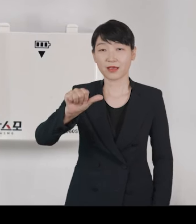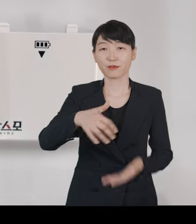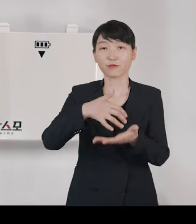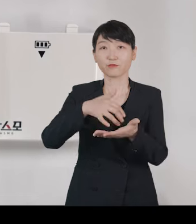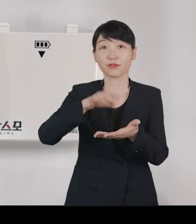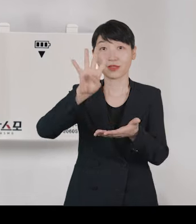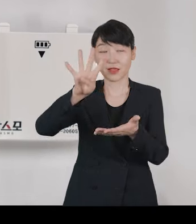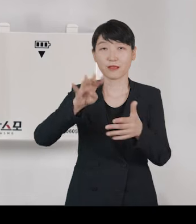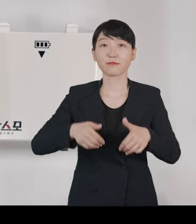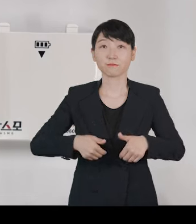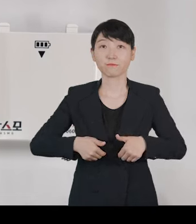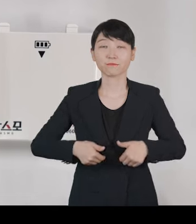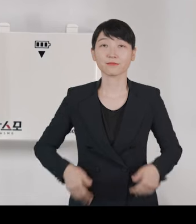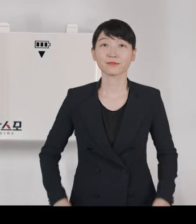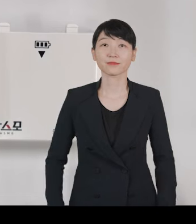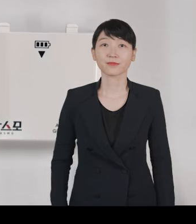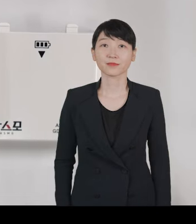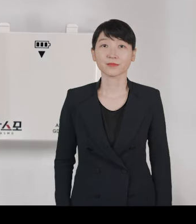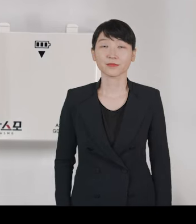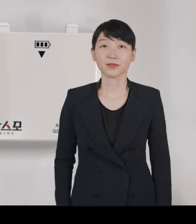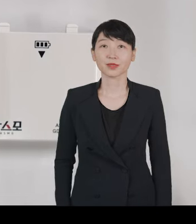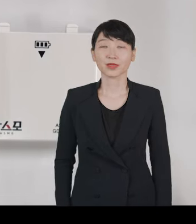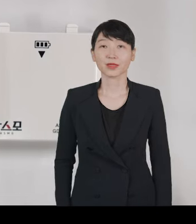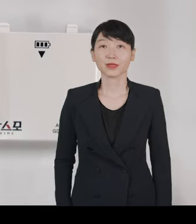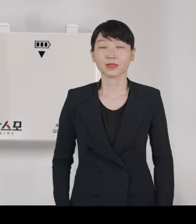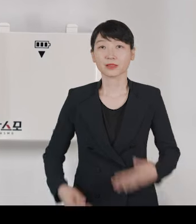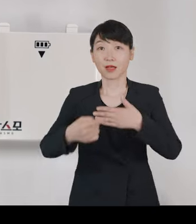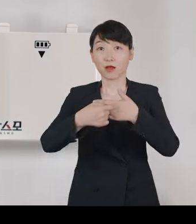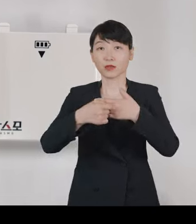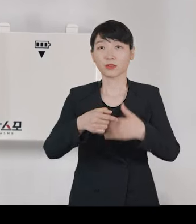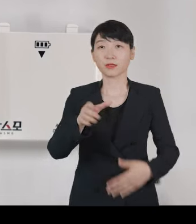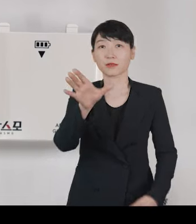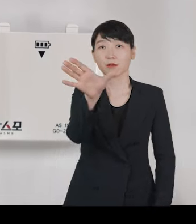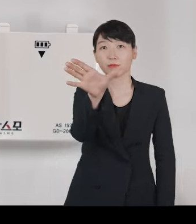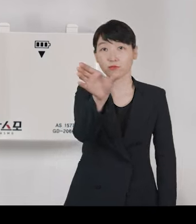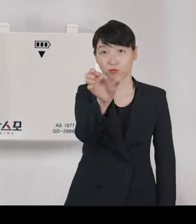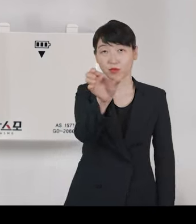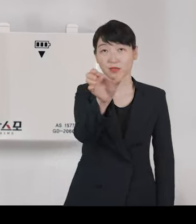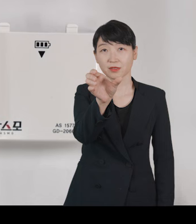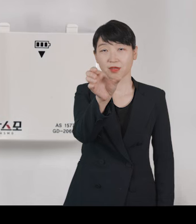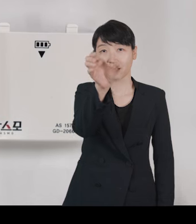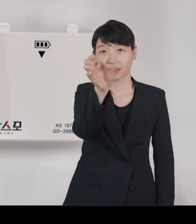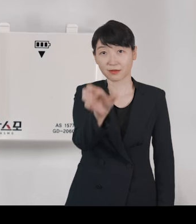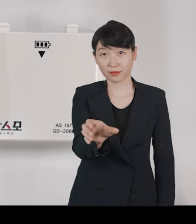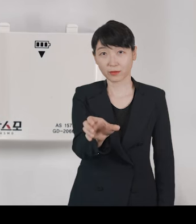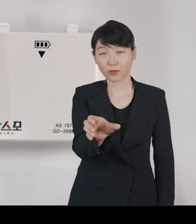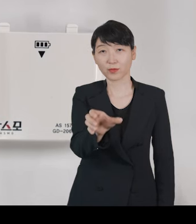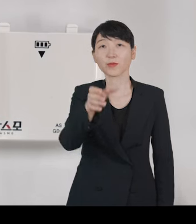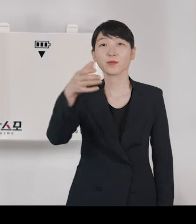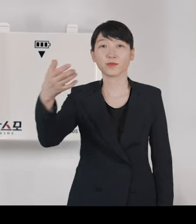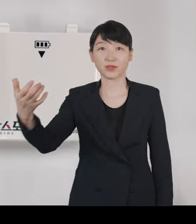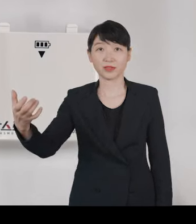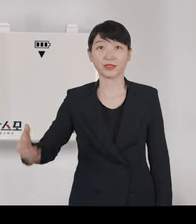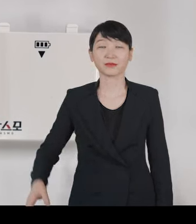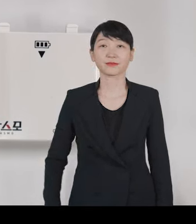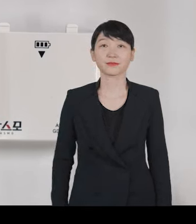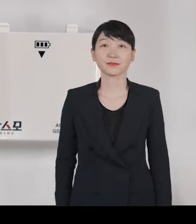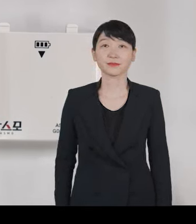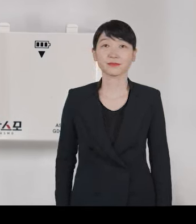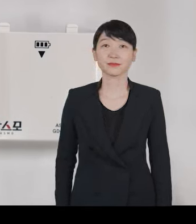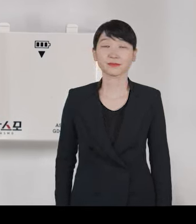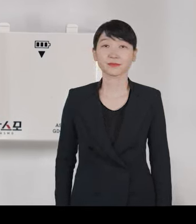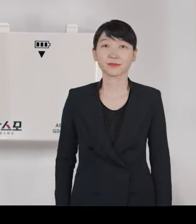AA 사이즈 배터리 4개를 준비합니다. 손으로 배터리 커버를 누릅니다. 아래로 밀어내려